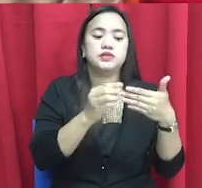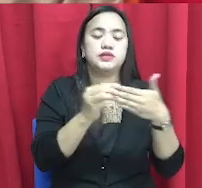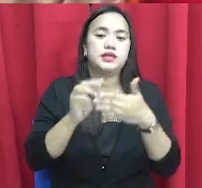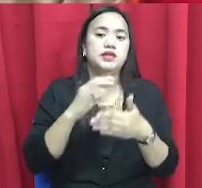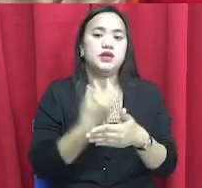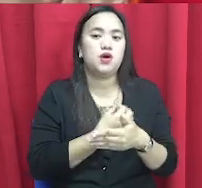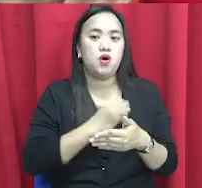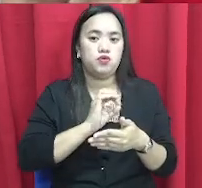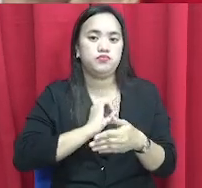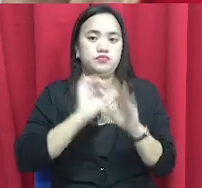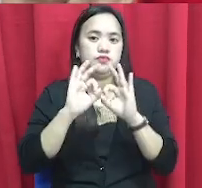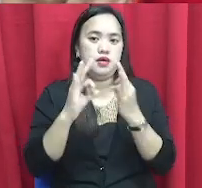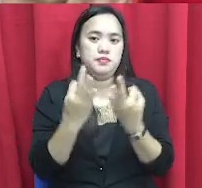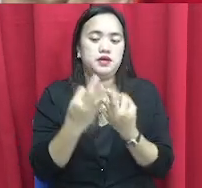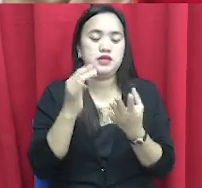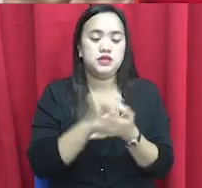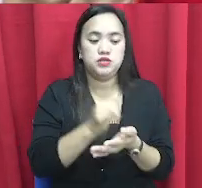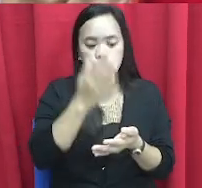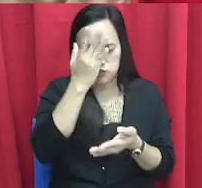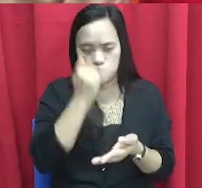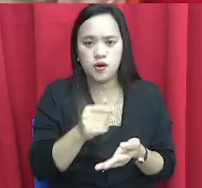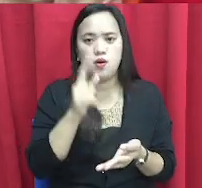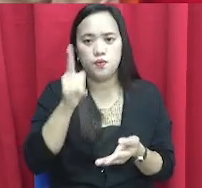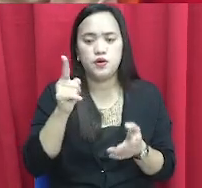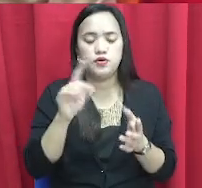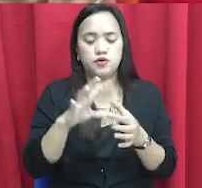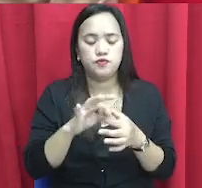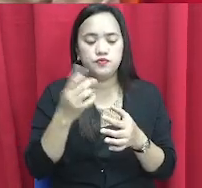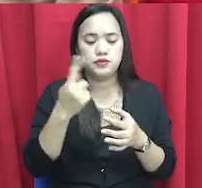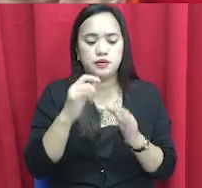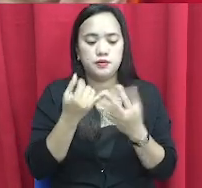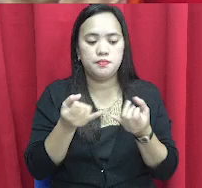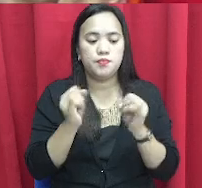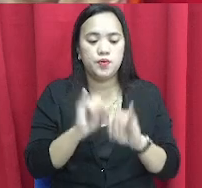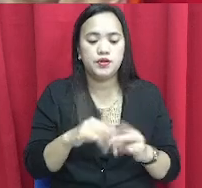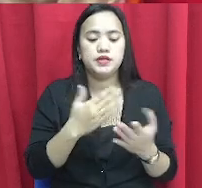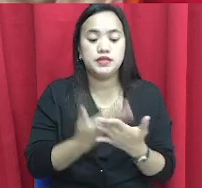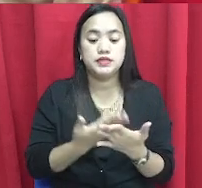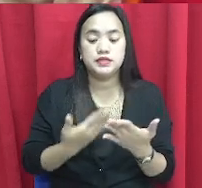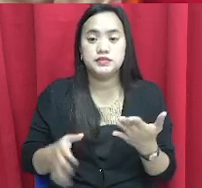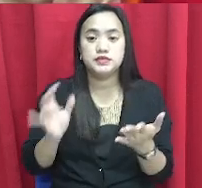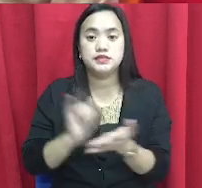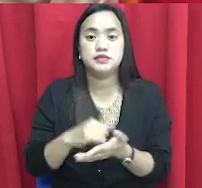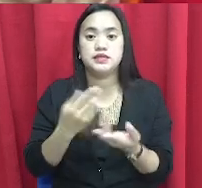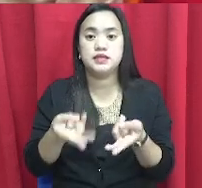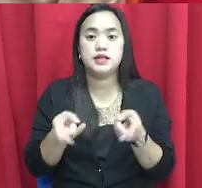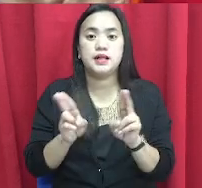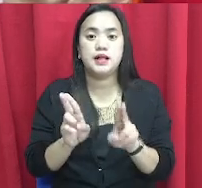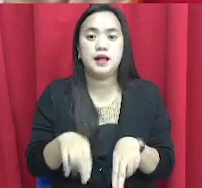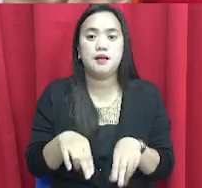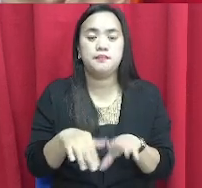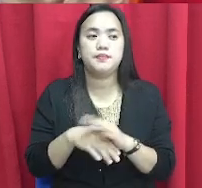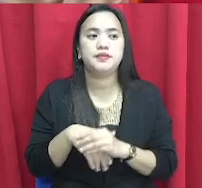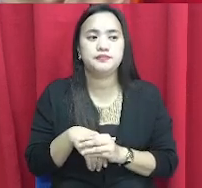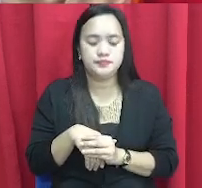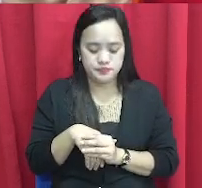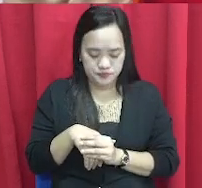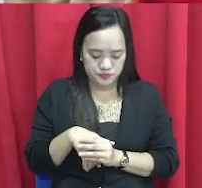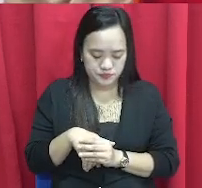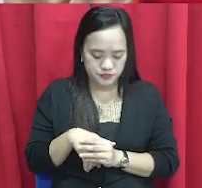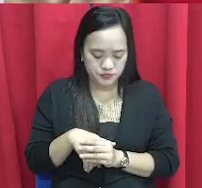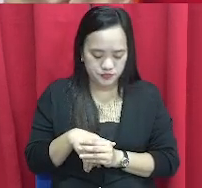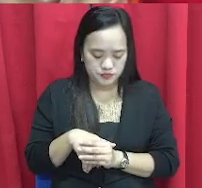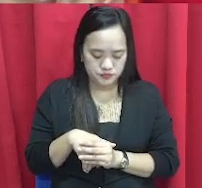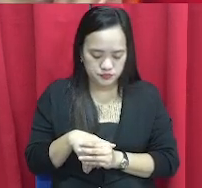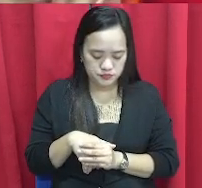pamilya kaya nga isa sa importanteng bagay sa bawat isa po sa din a nakita ko na si sir Noel ngayon na nagpop up po diyan sa ating